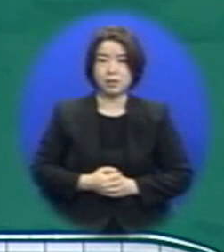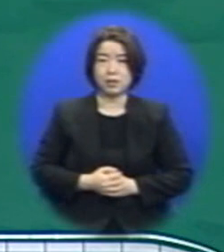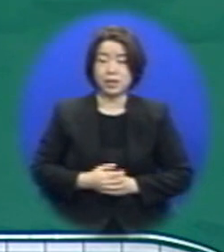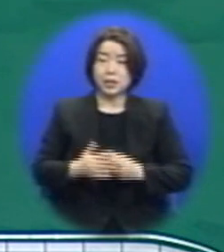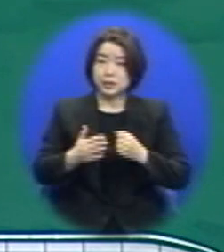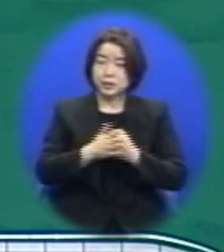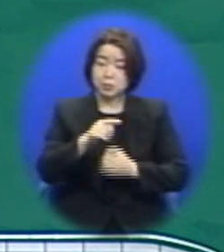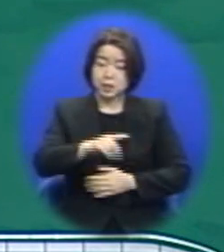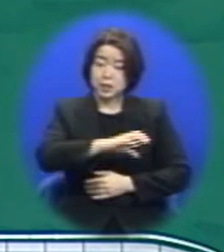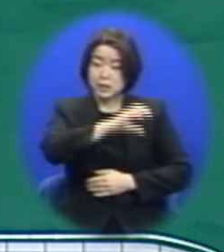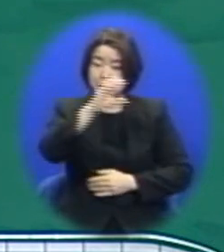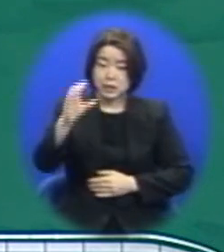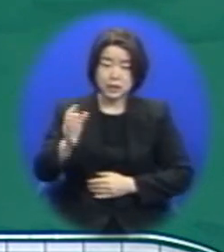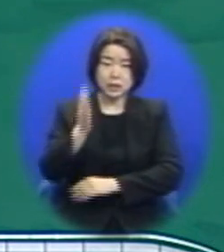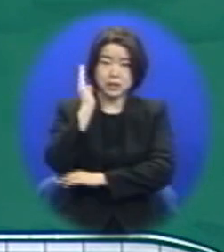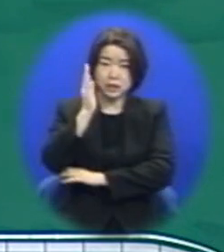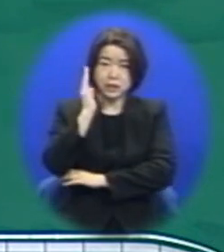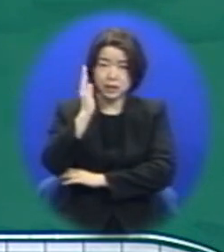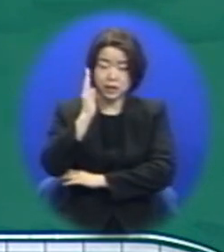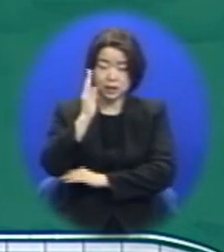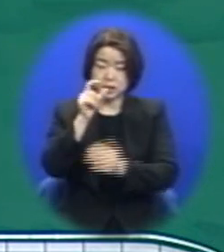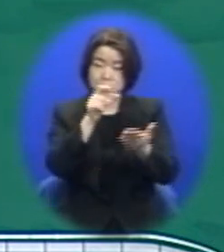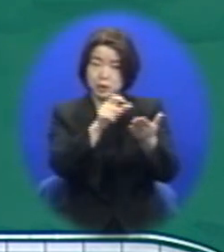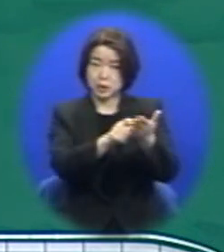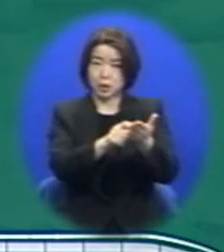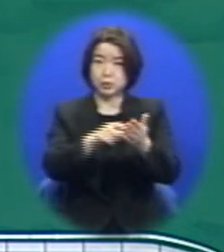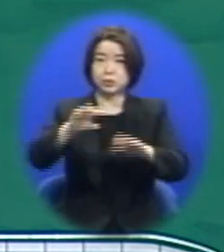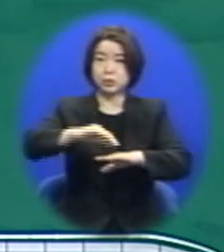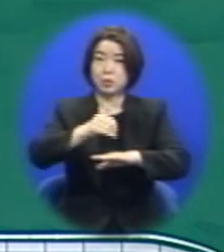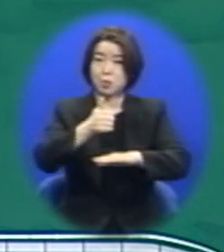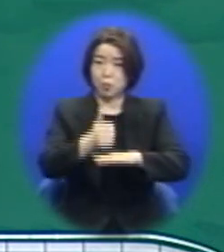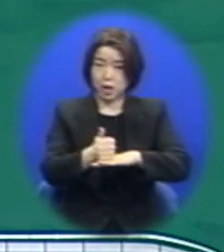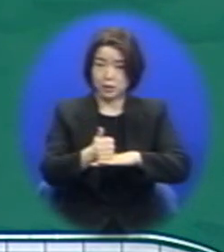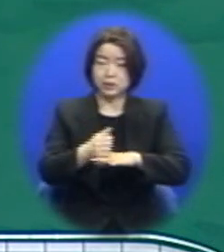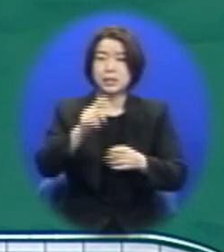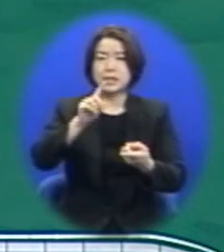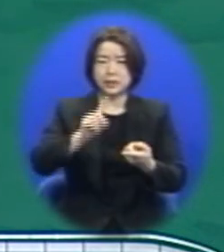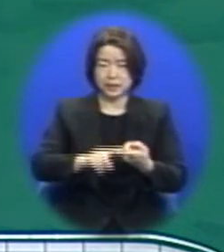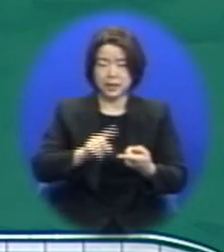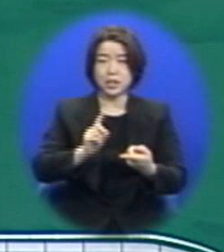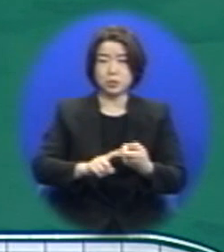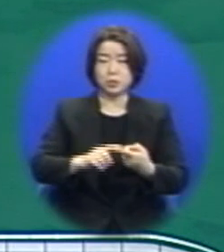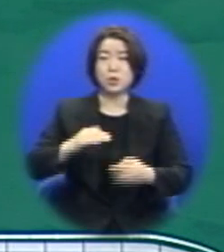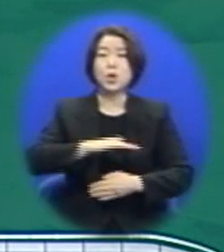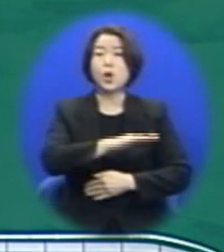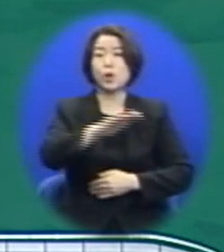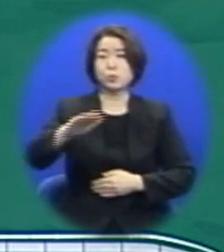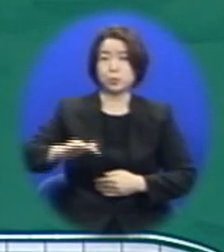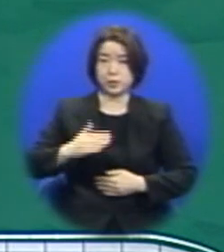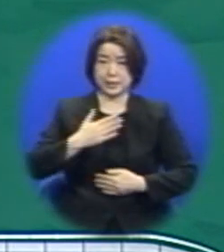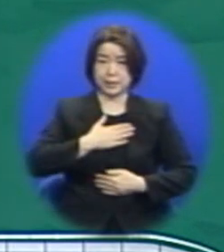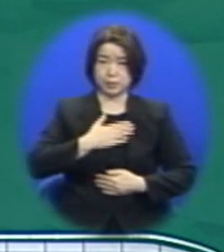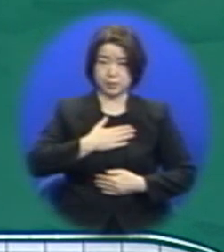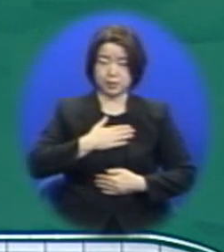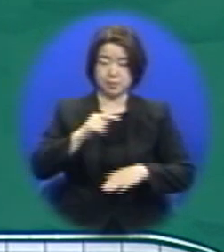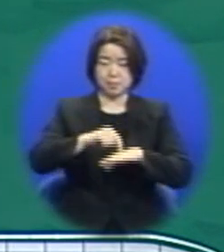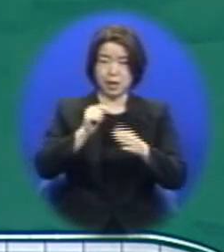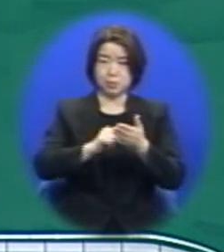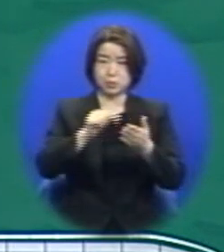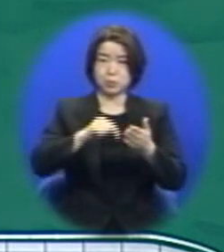이 성탄절 이야기에 나오는 헤롯은 그대로 우리들의 마음 속에 있는 우리의 본성인